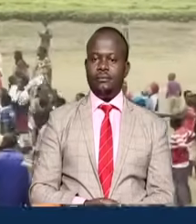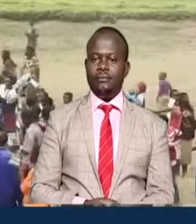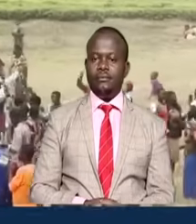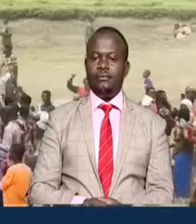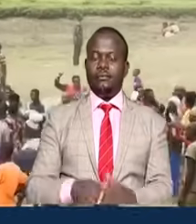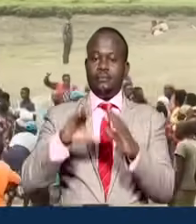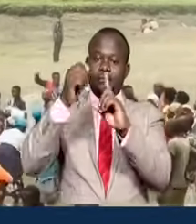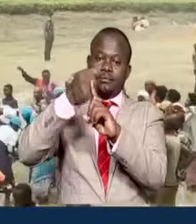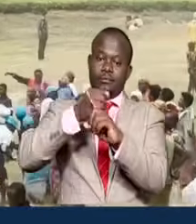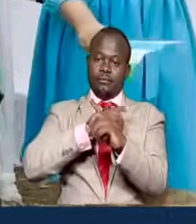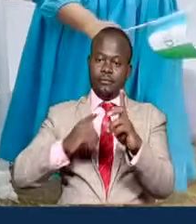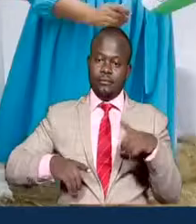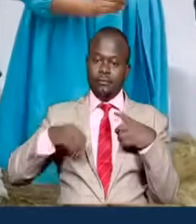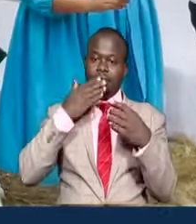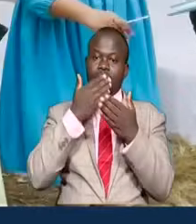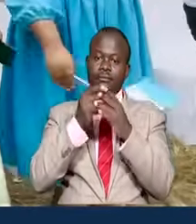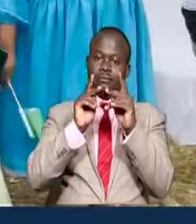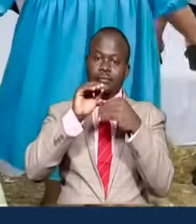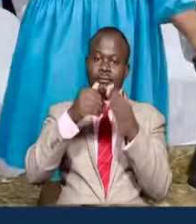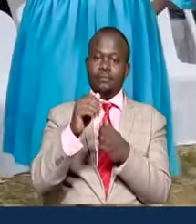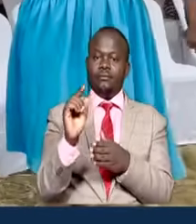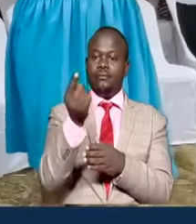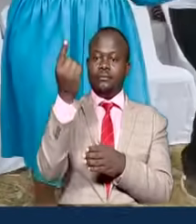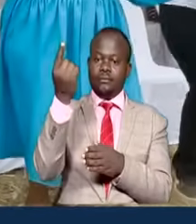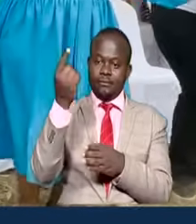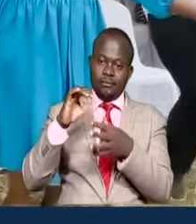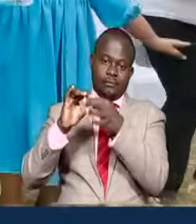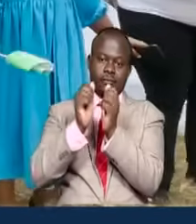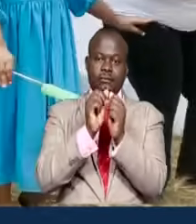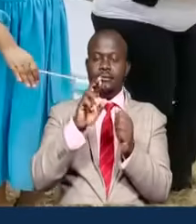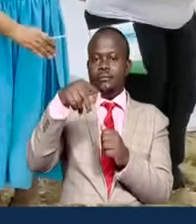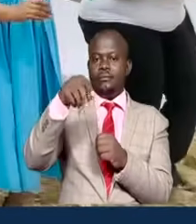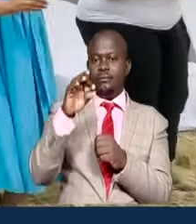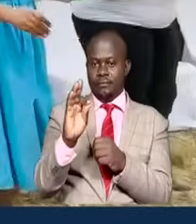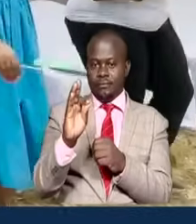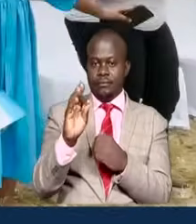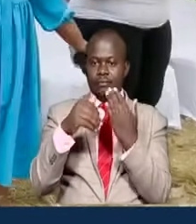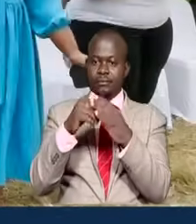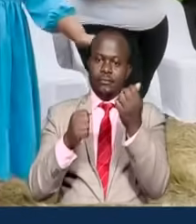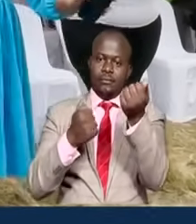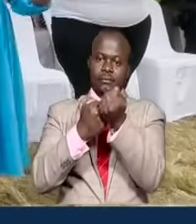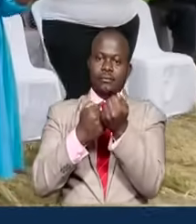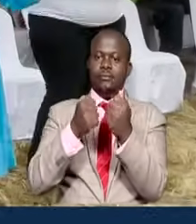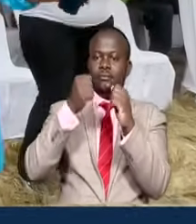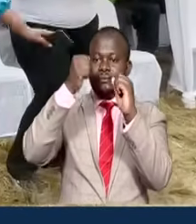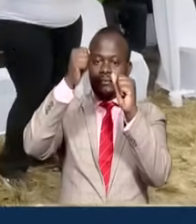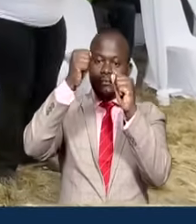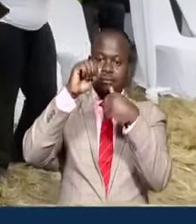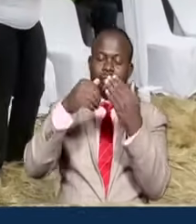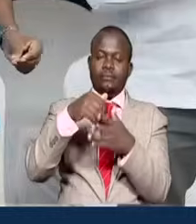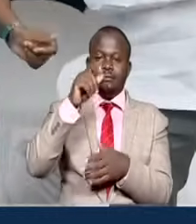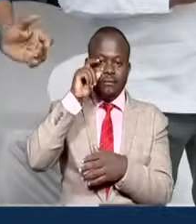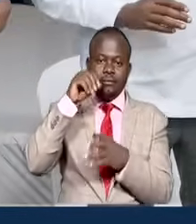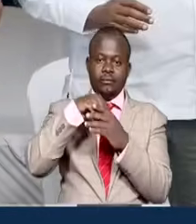Ishyaka rihanana demokarasi n'imibereho myiza y'abaturage ni rimwe mu mashyaka yifatanyije n'umuryango wa FPR Inkotanyi mu gushyigikira umukandida waryo Paul Kagame mu matora